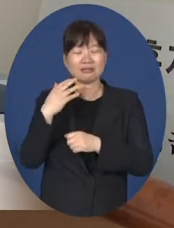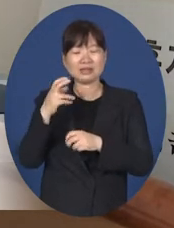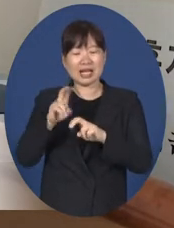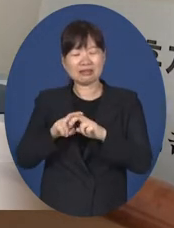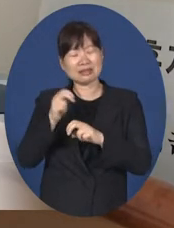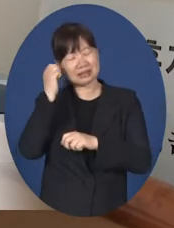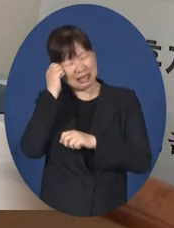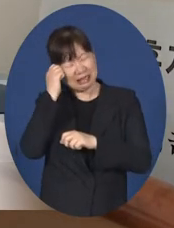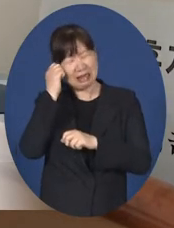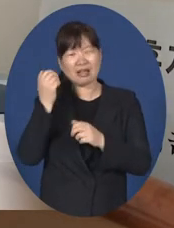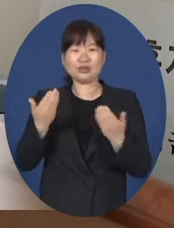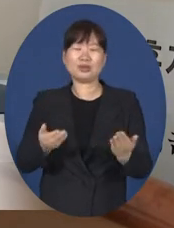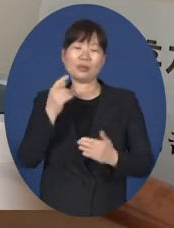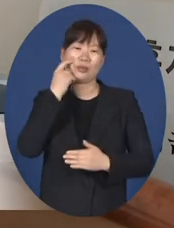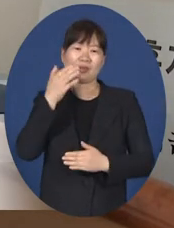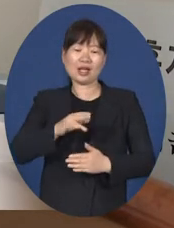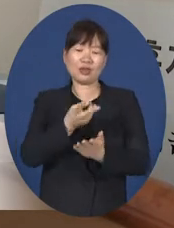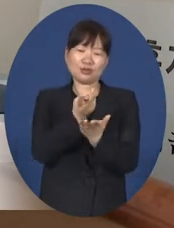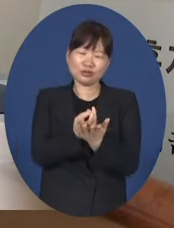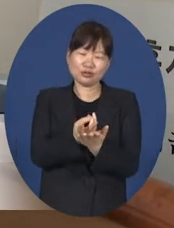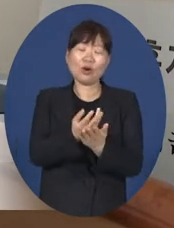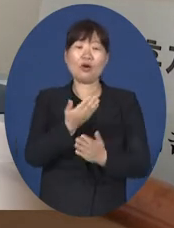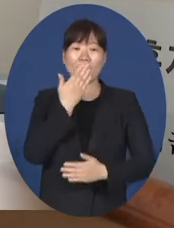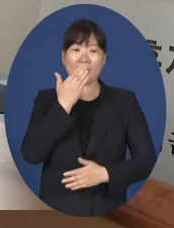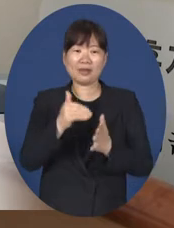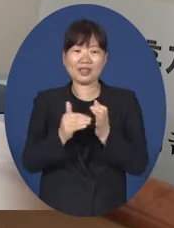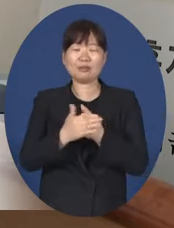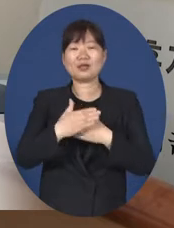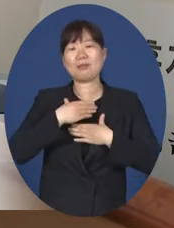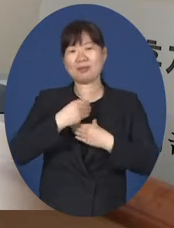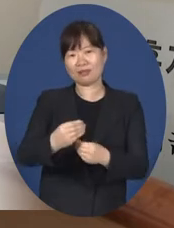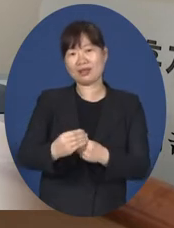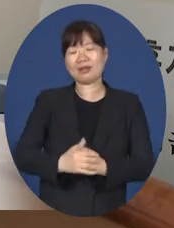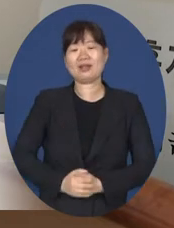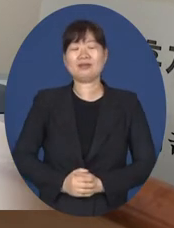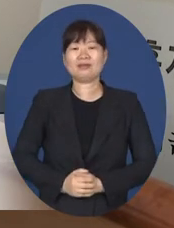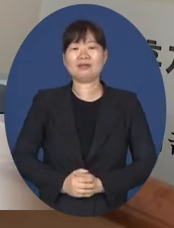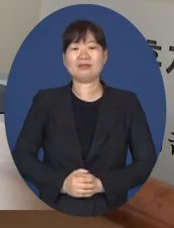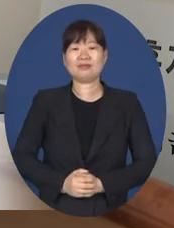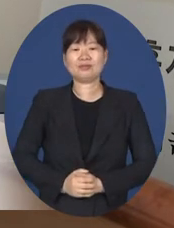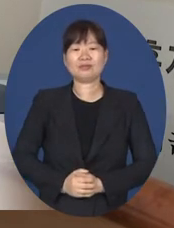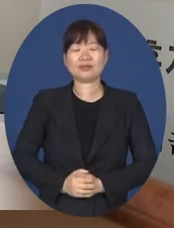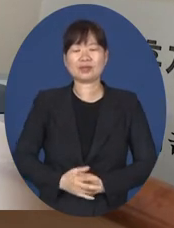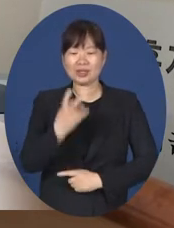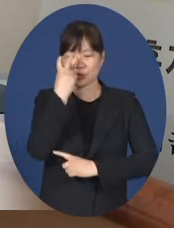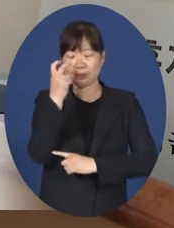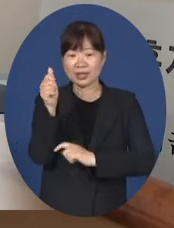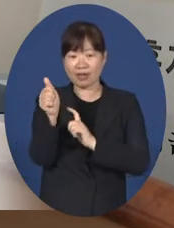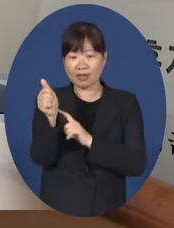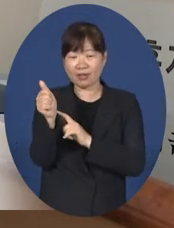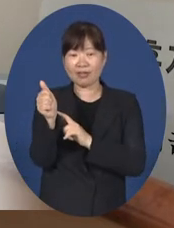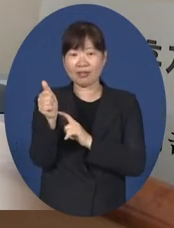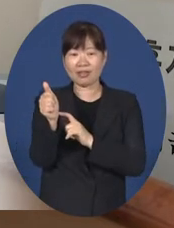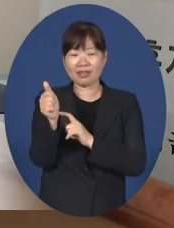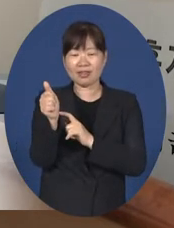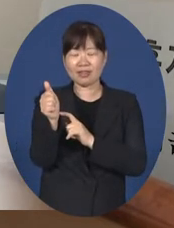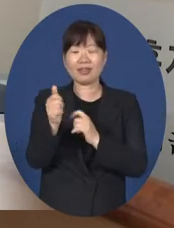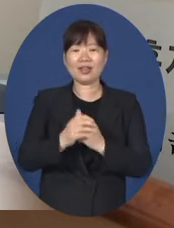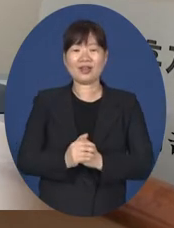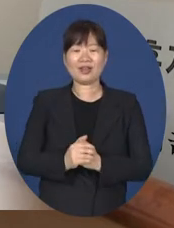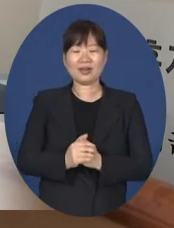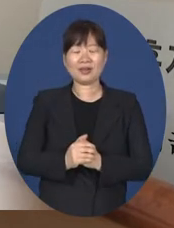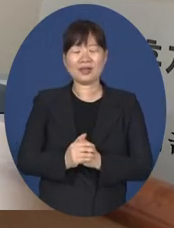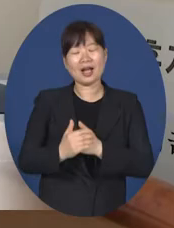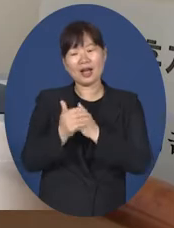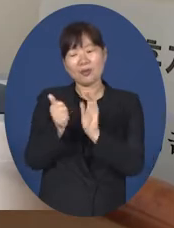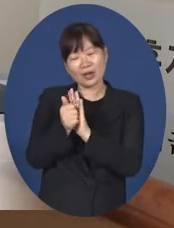쉬고 그랬는데 여기는 그냥 누워서도 있고 그러니까 그게 편한 거죠. 경비원에도 그렇게